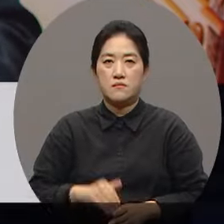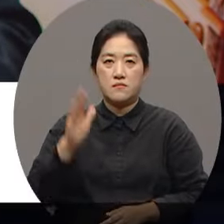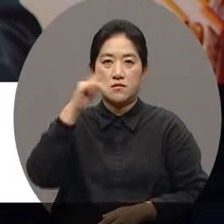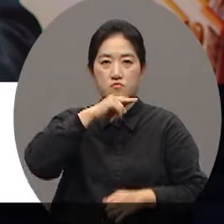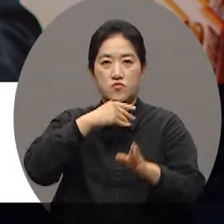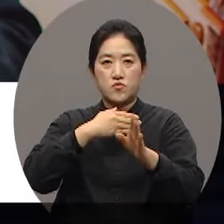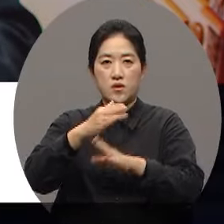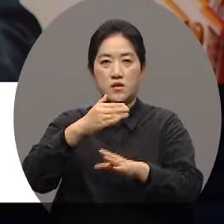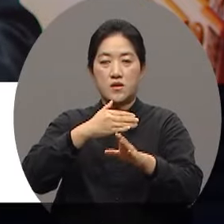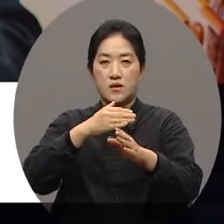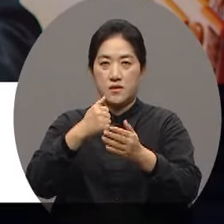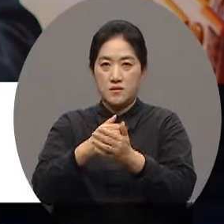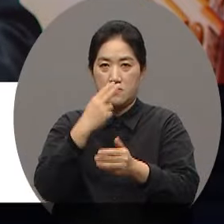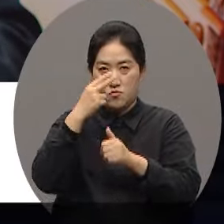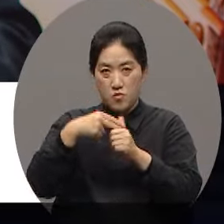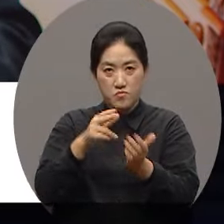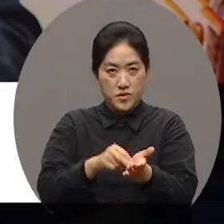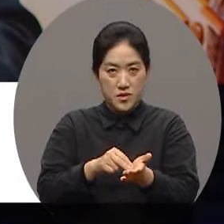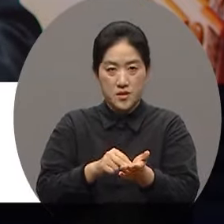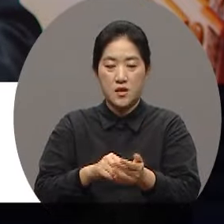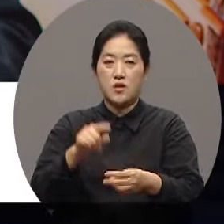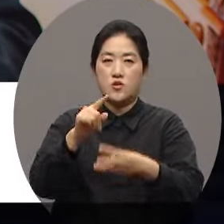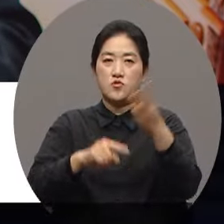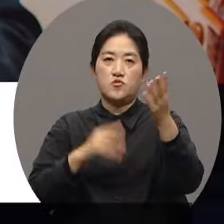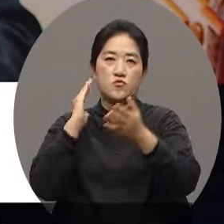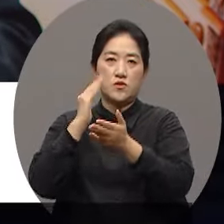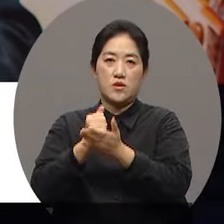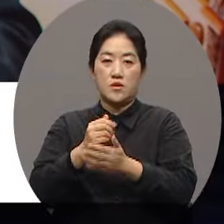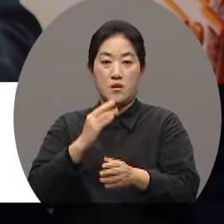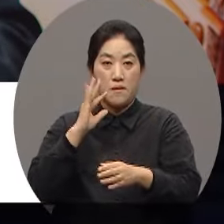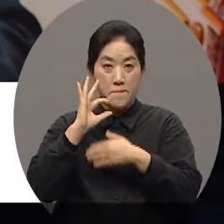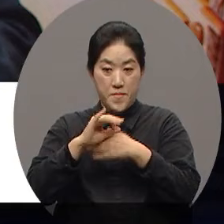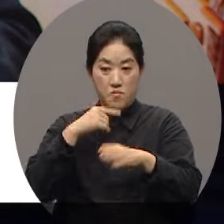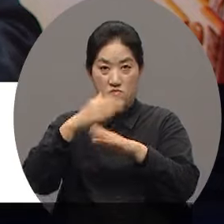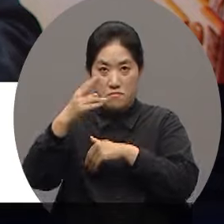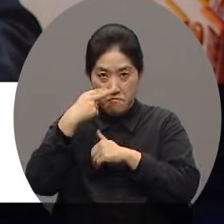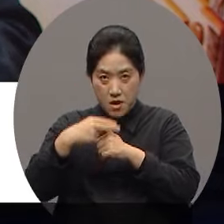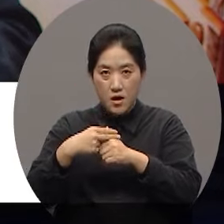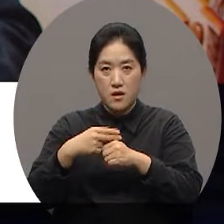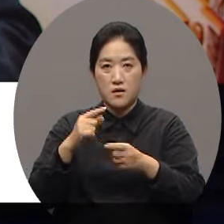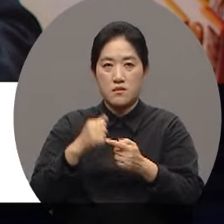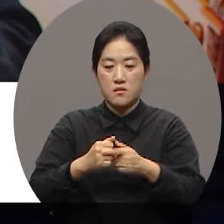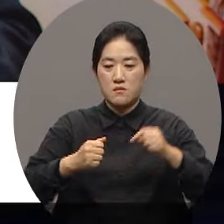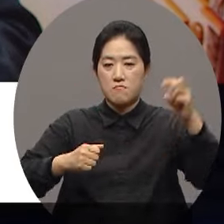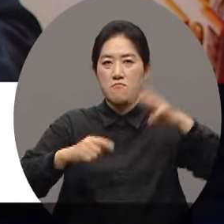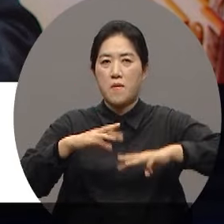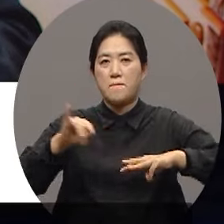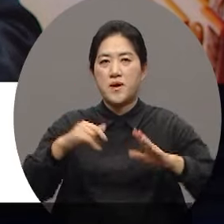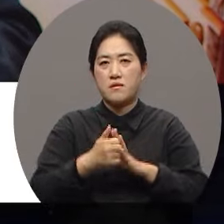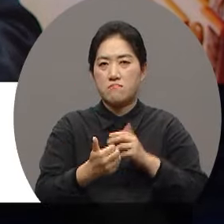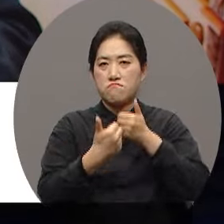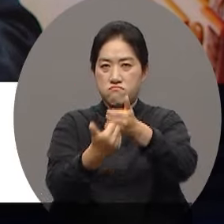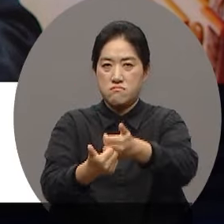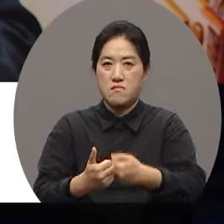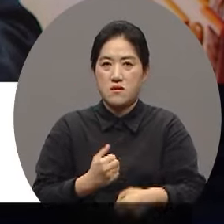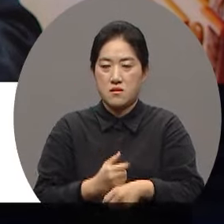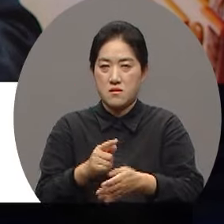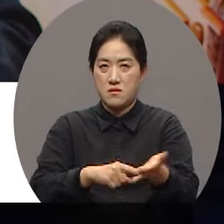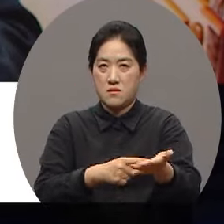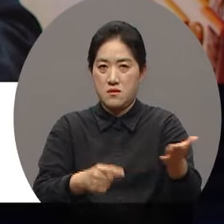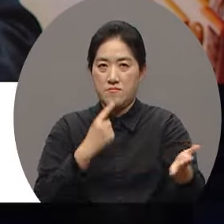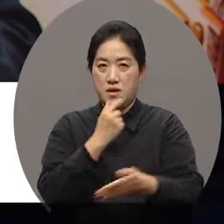최근 북한의 도발과 관련해 윤석열 대통령이 북한이 도발해 온다면 우리는 이를 몇 배로 응징할 것이라고